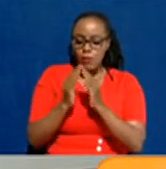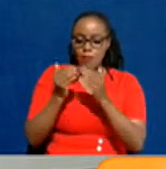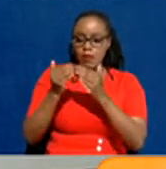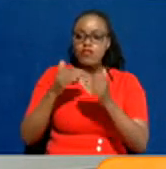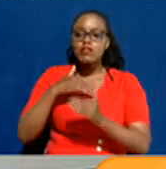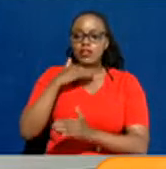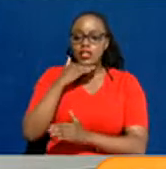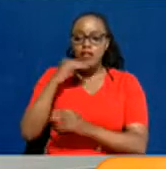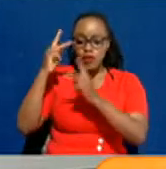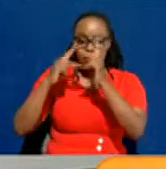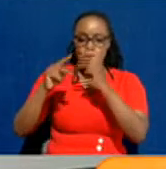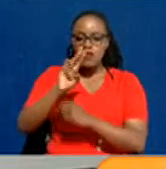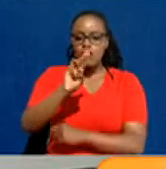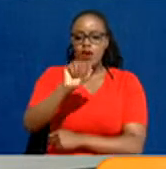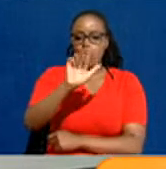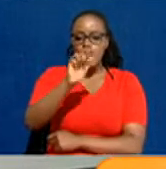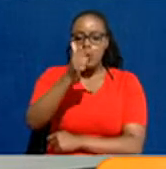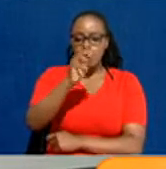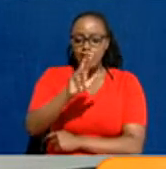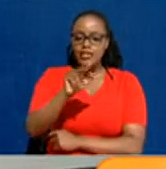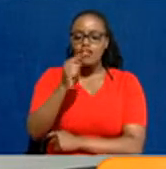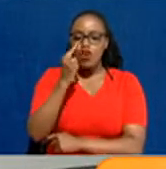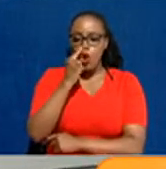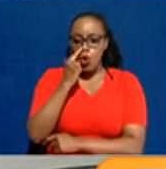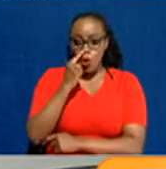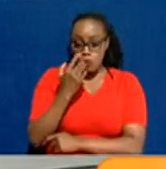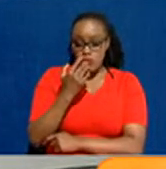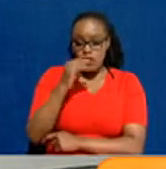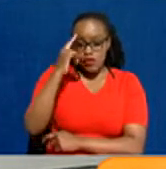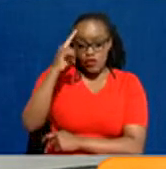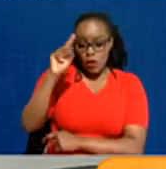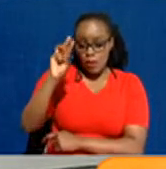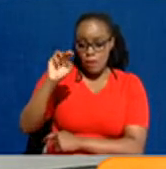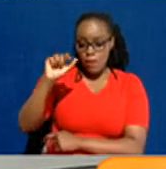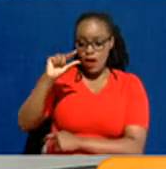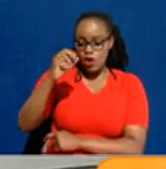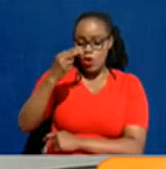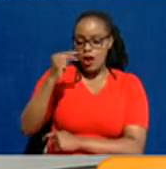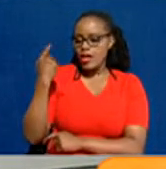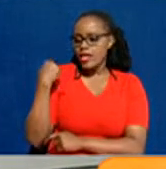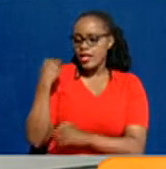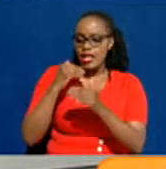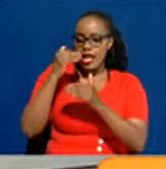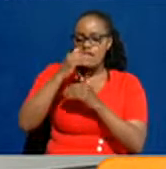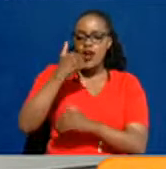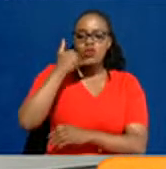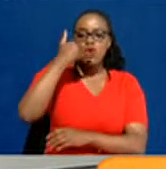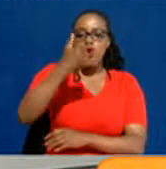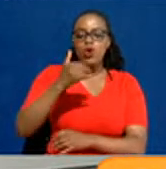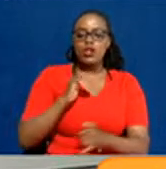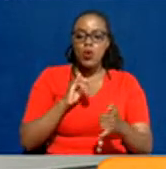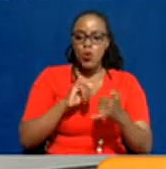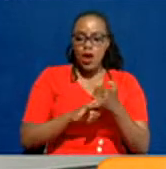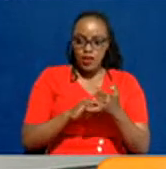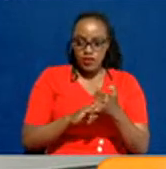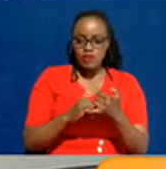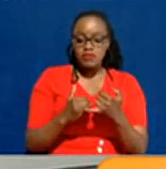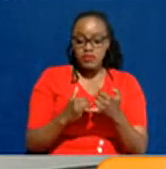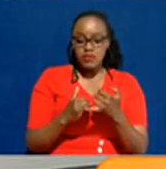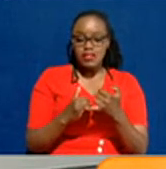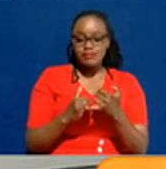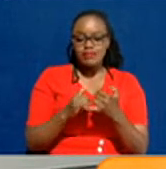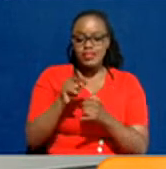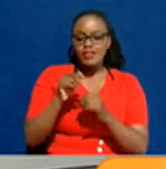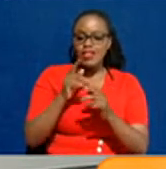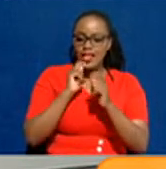chake. Profesa Walter Mwanda alikuwa nyumbani kwa mwendazake Magoha hiyo jana baada ya kupigiwa simu na mkewe marehemu. Na